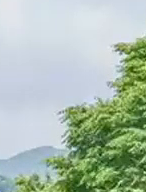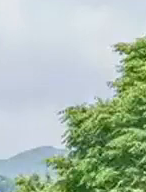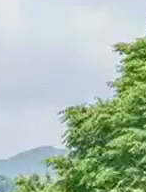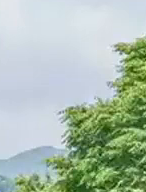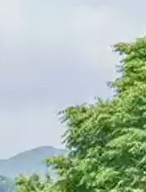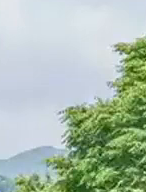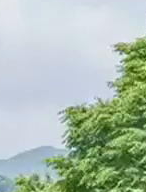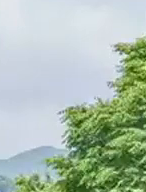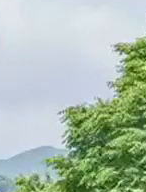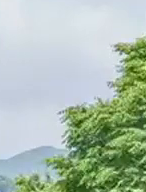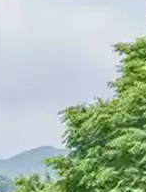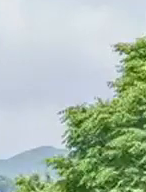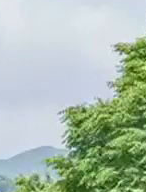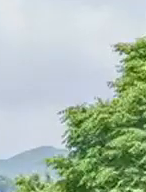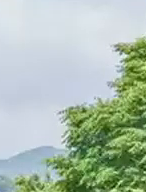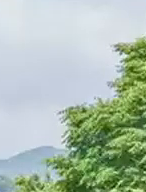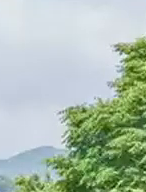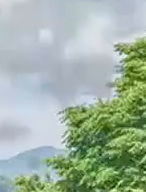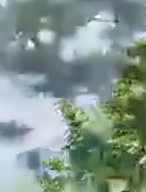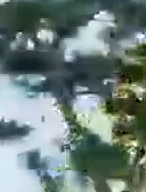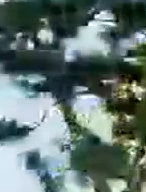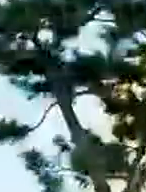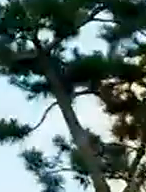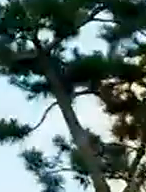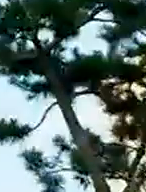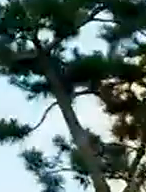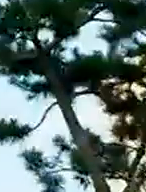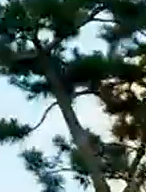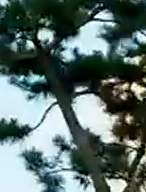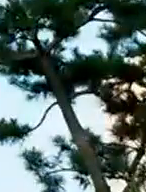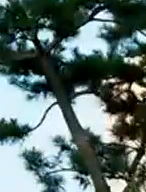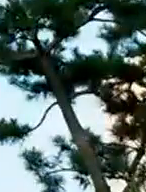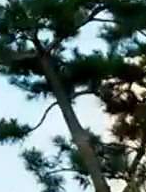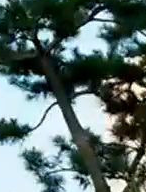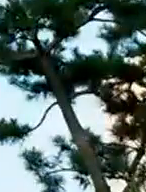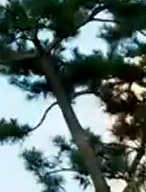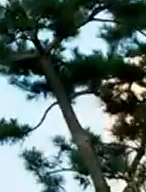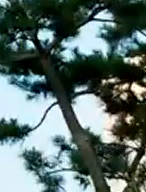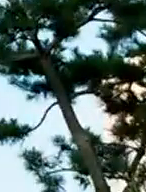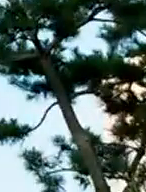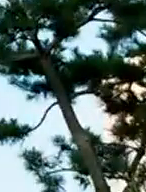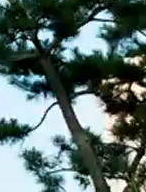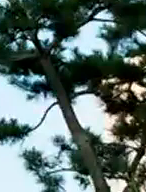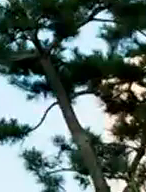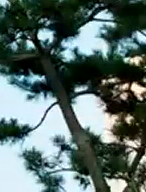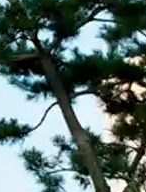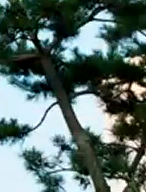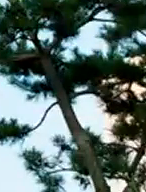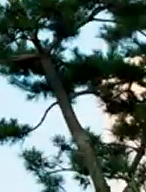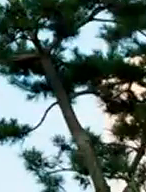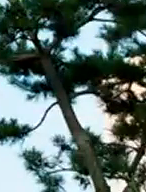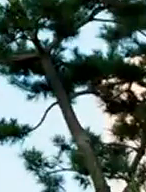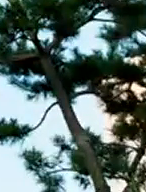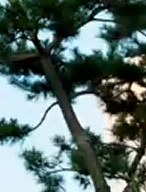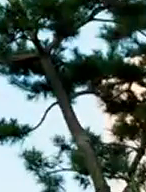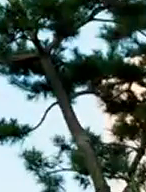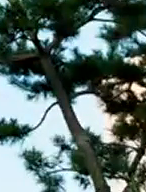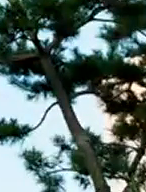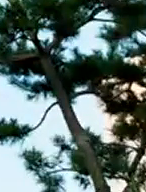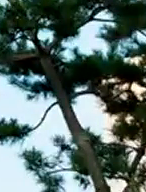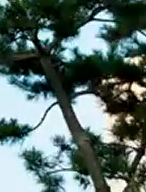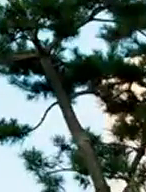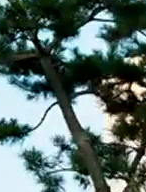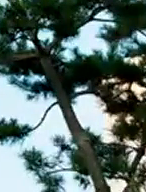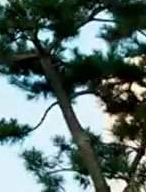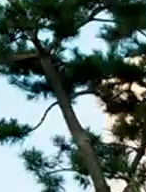지역은 최대 12도까지도 높겠습니다. 주말 동안에도 맑은 하늘 보이겠고요. 초여름 날씨가 계속되겠습니다. 평년